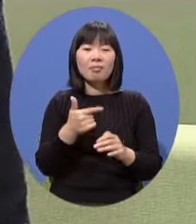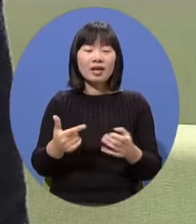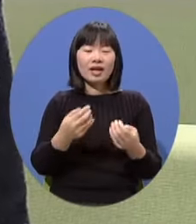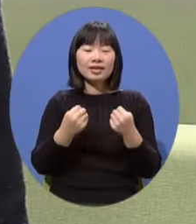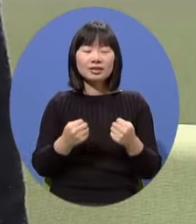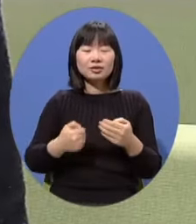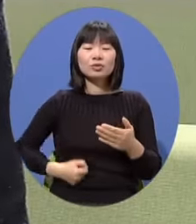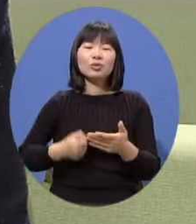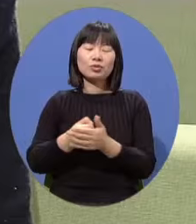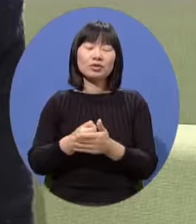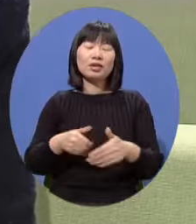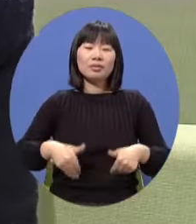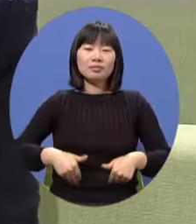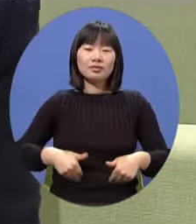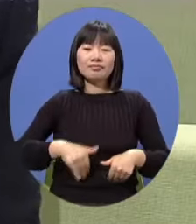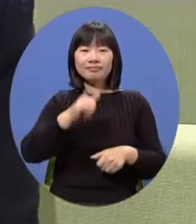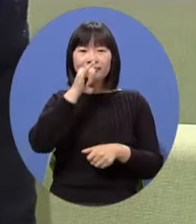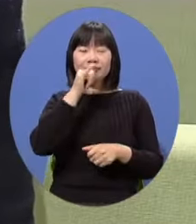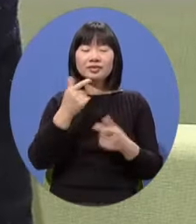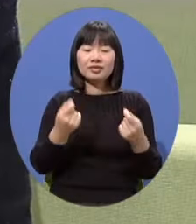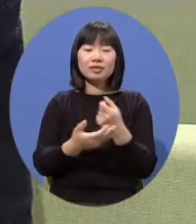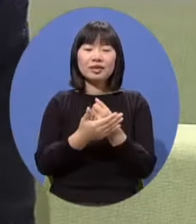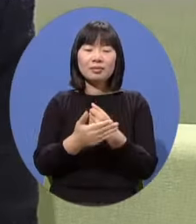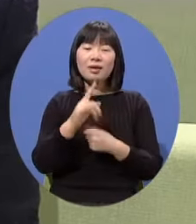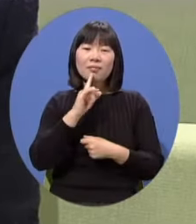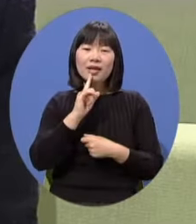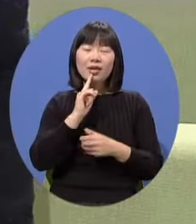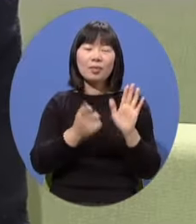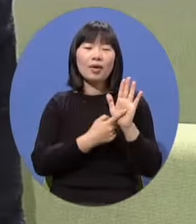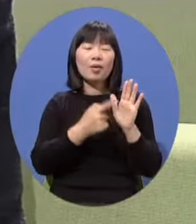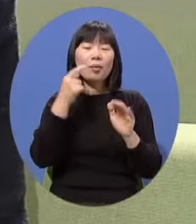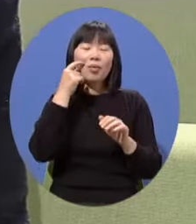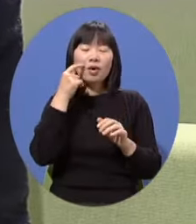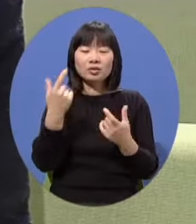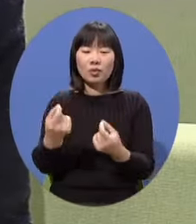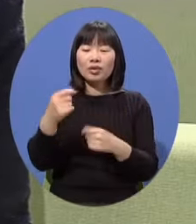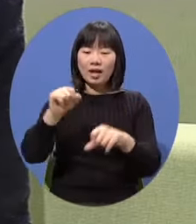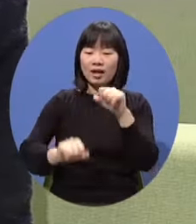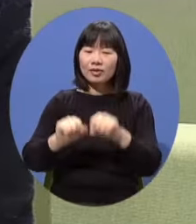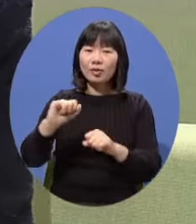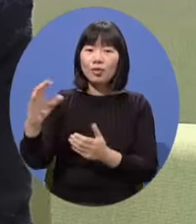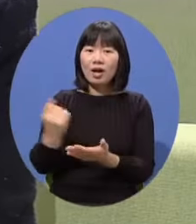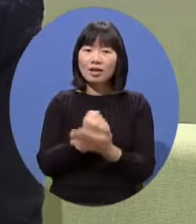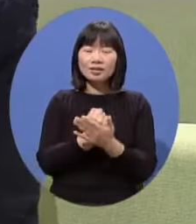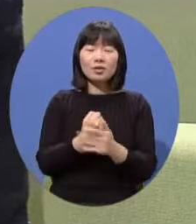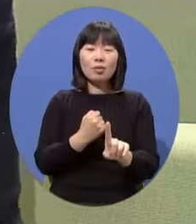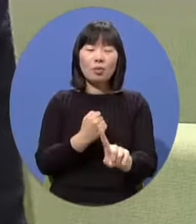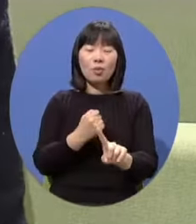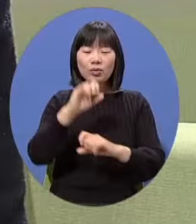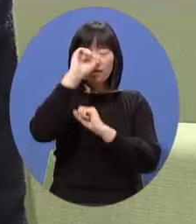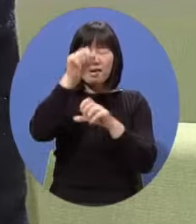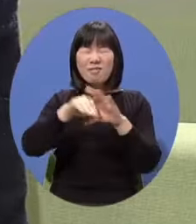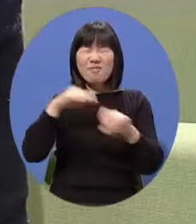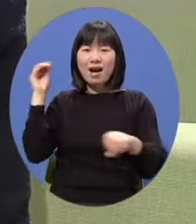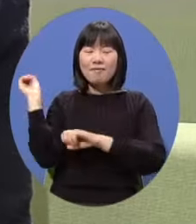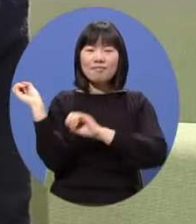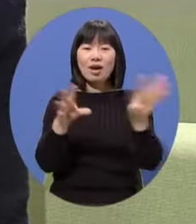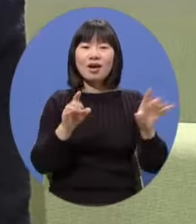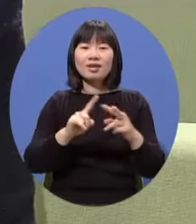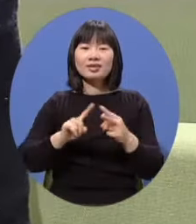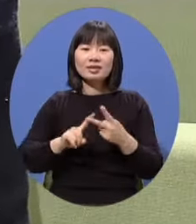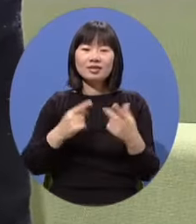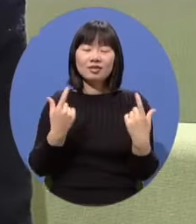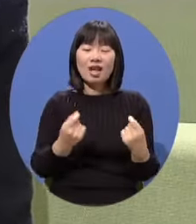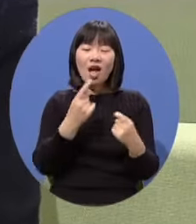많은 용기가 필요해요. 그래서 말로는 못하겠고 괜히 저렇게 행동으로 뭐 괜히 신발을 확 벗어 던진다거나